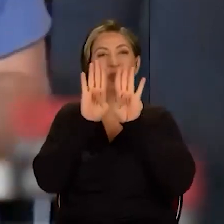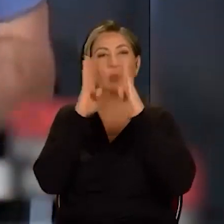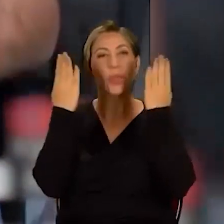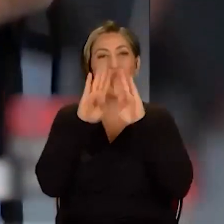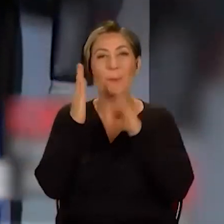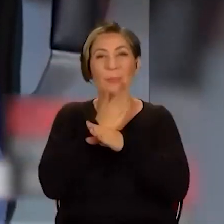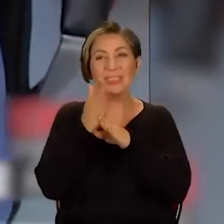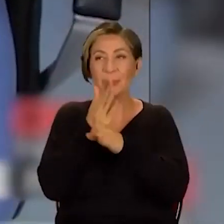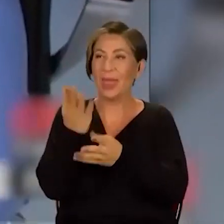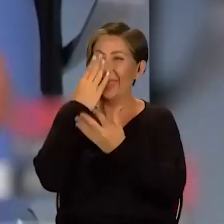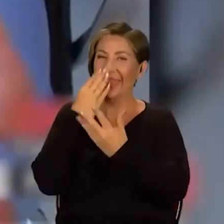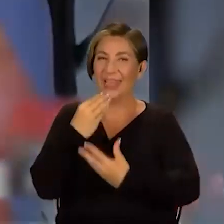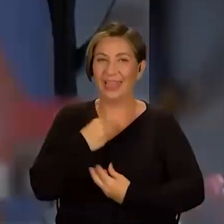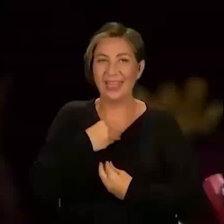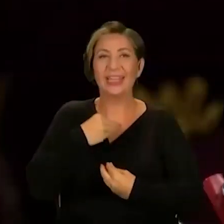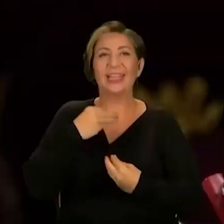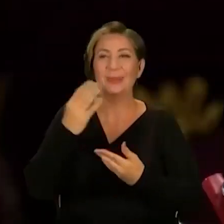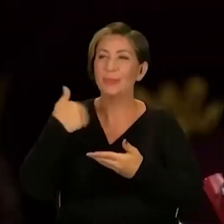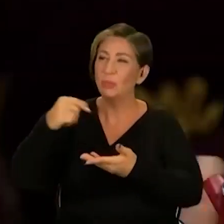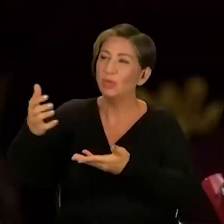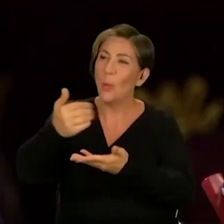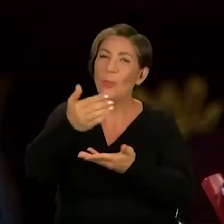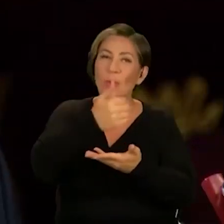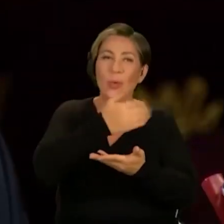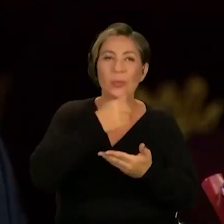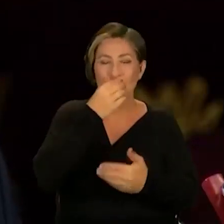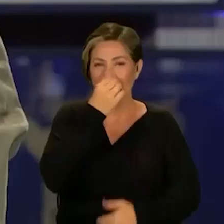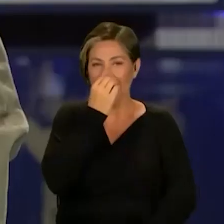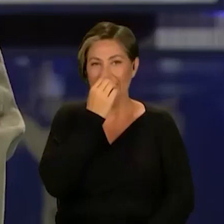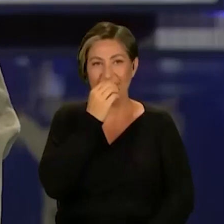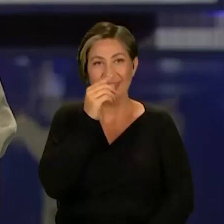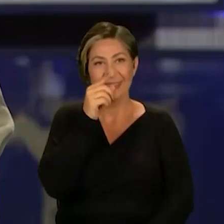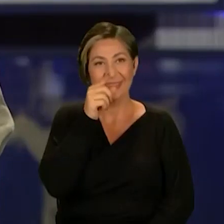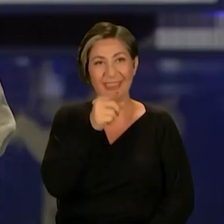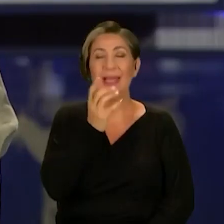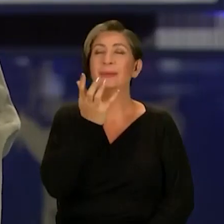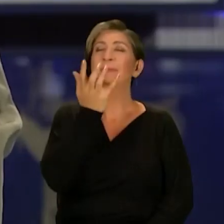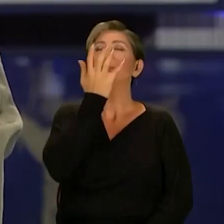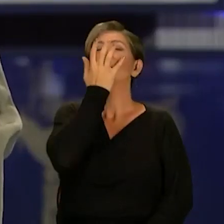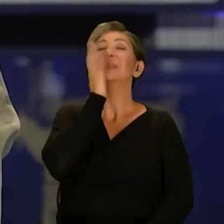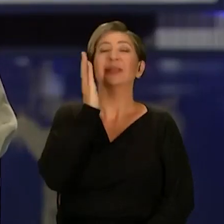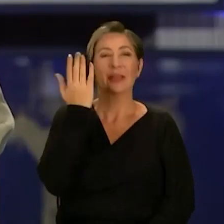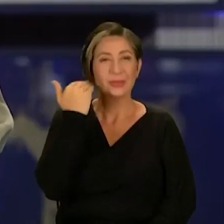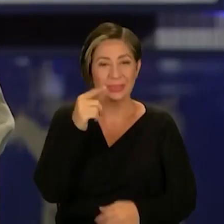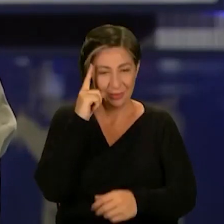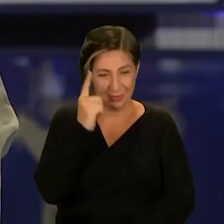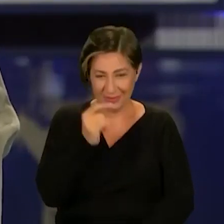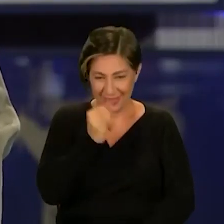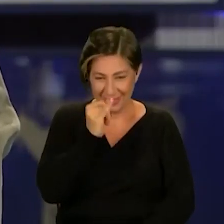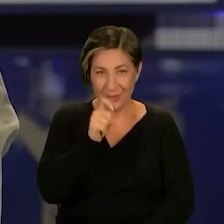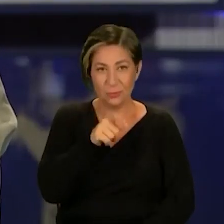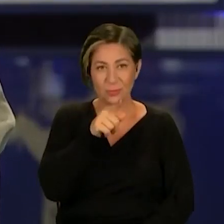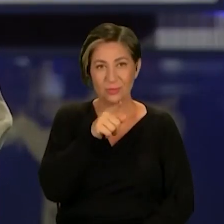ve malzemem var ve antika illüzyonist malzemeleri topluyorum. Bu daha sanatçıları anesteziden önce ya da anestezi sırasında tehdit ediyor musunuz